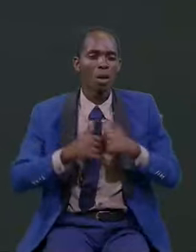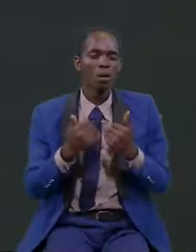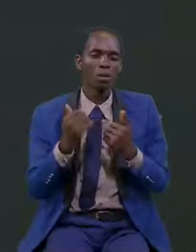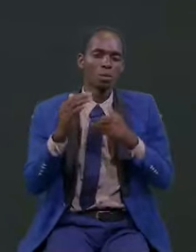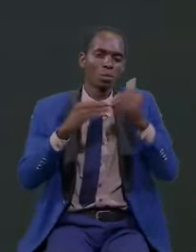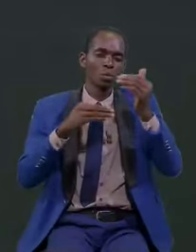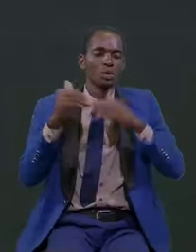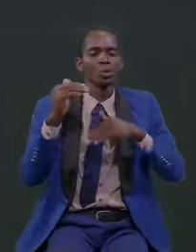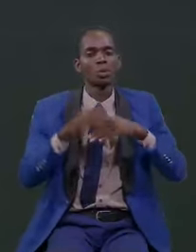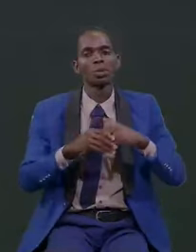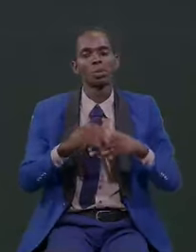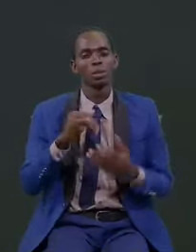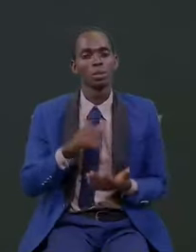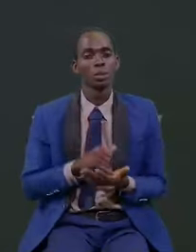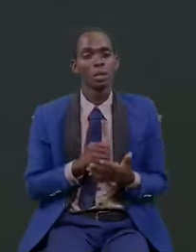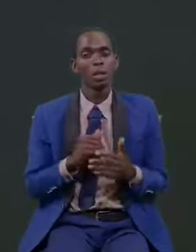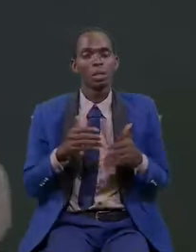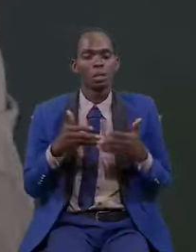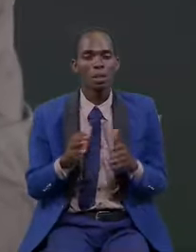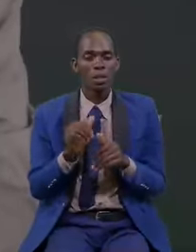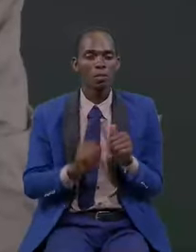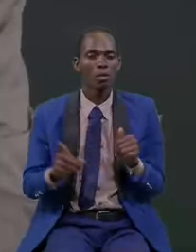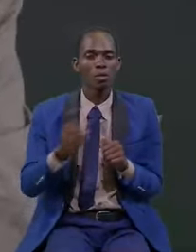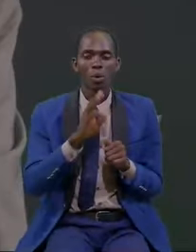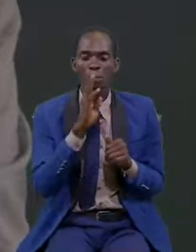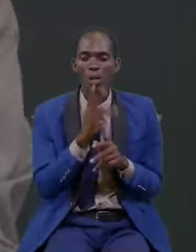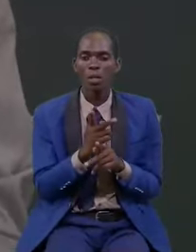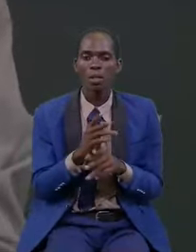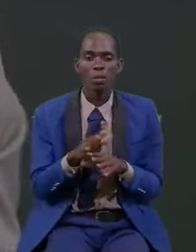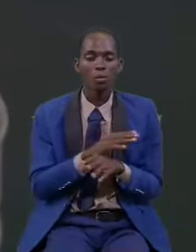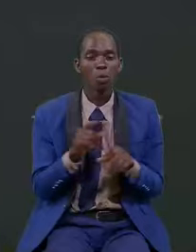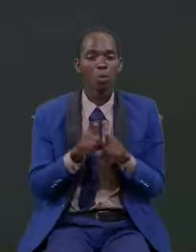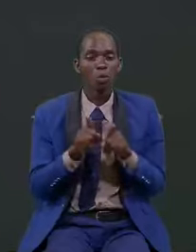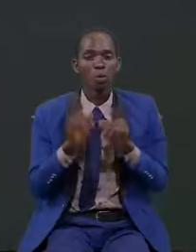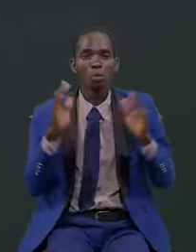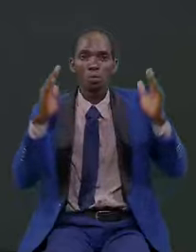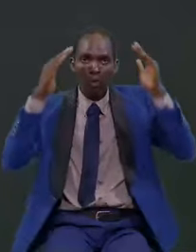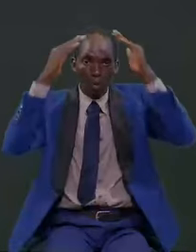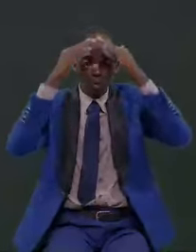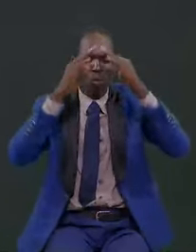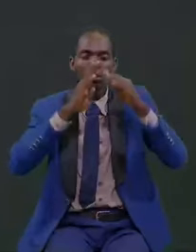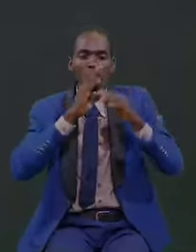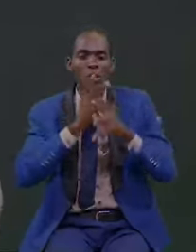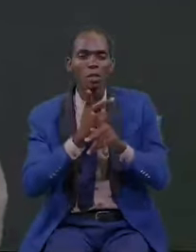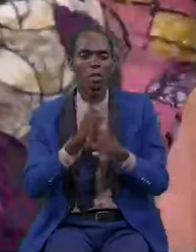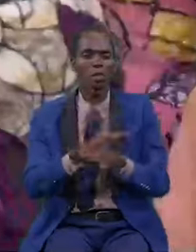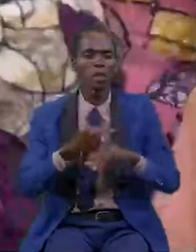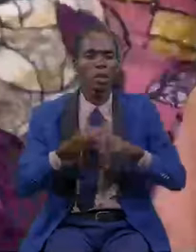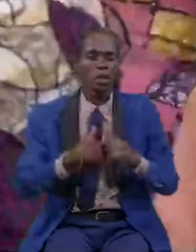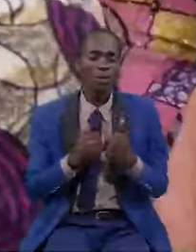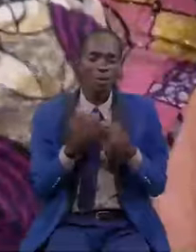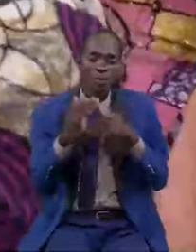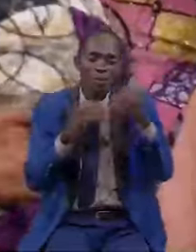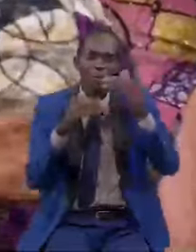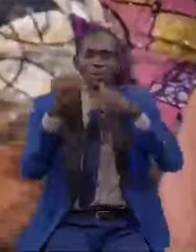tout apôtre prenne garde à la façon dont il bâtit, que chaque évêque prenne garde à la